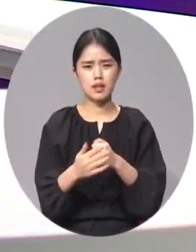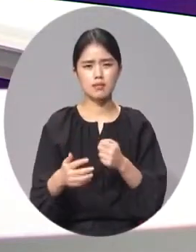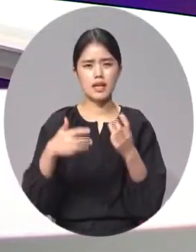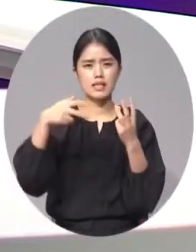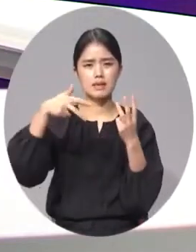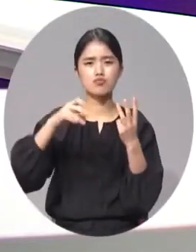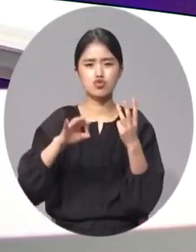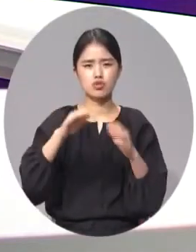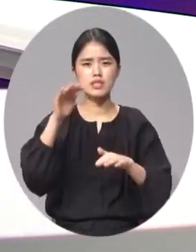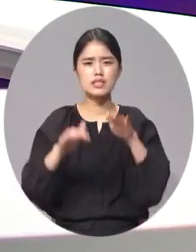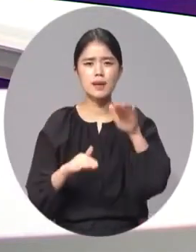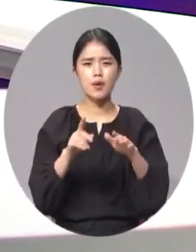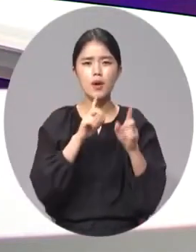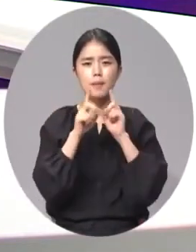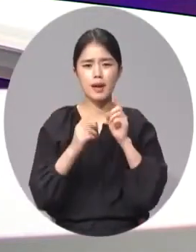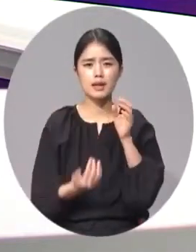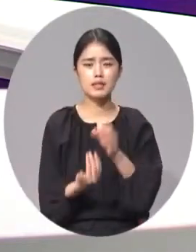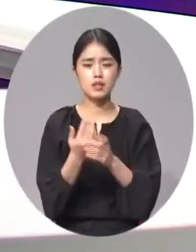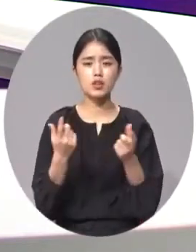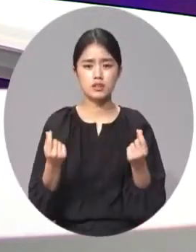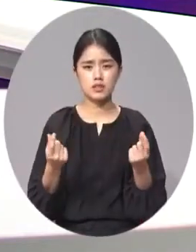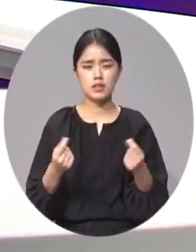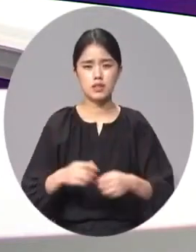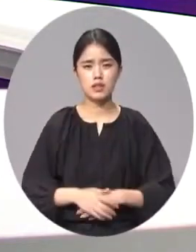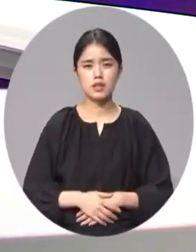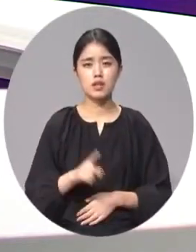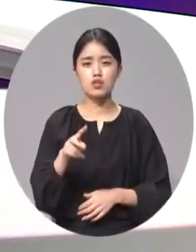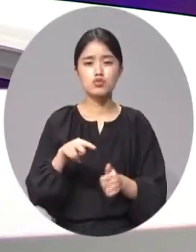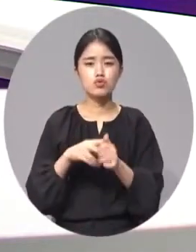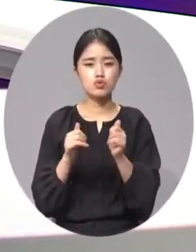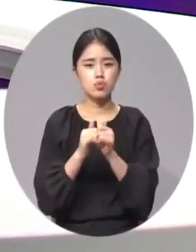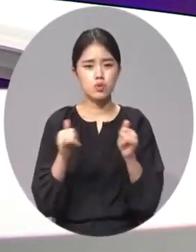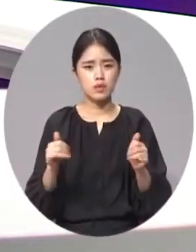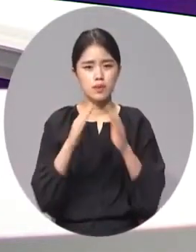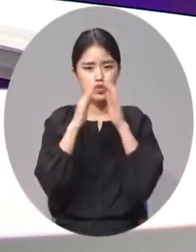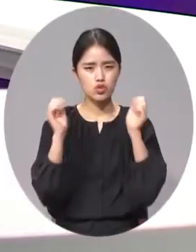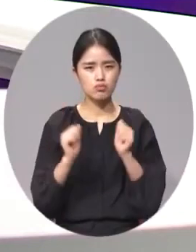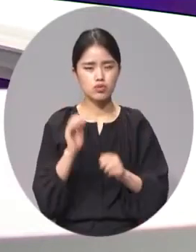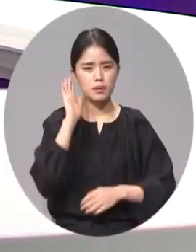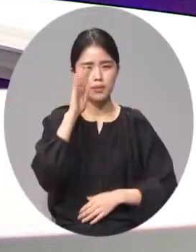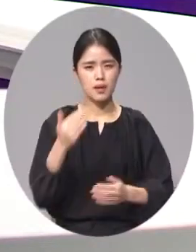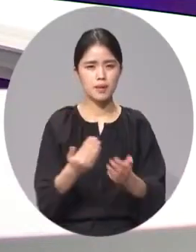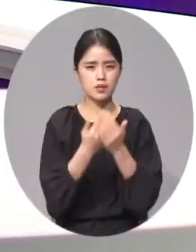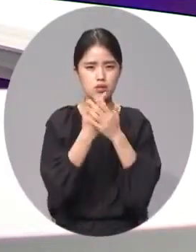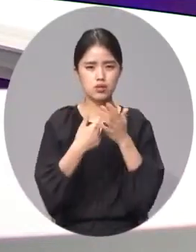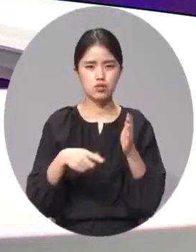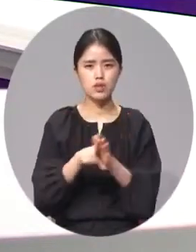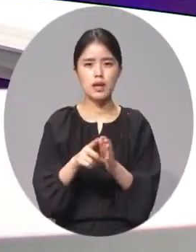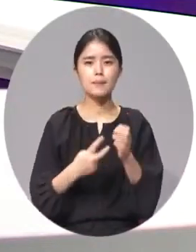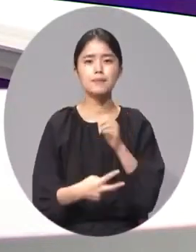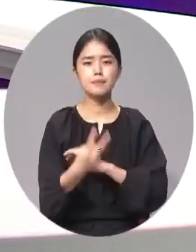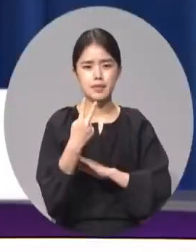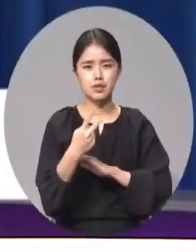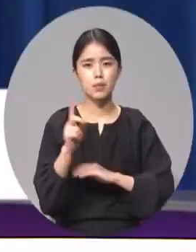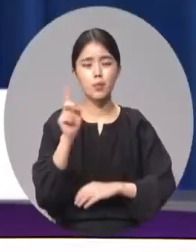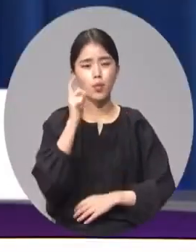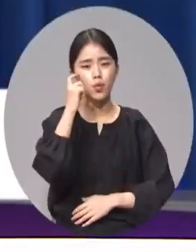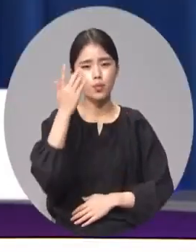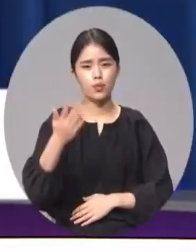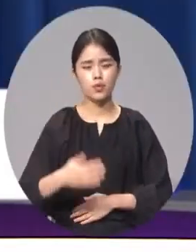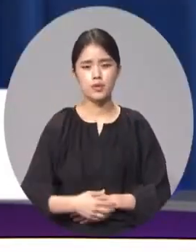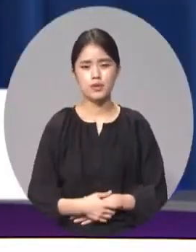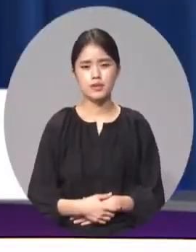니다 이런 이야기까지 나오고 있는것 같은데 우리 후보 님의 전북의 미래 발전을 위한 비주얼 한 번 찍고 싶습니다